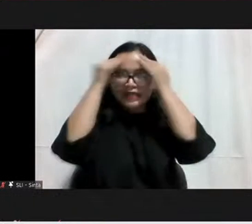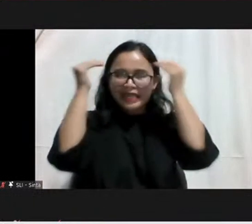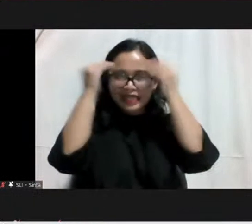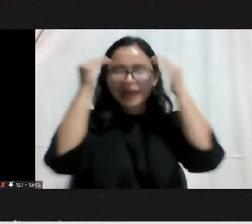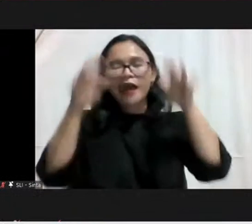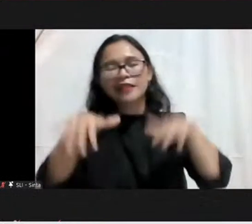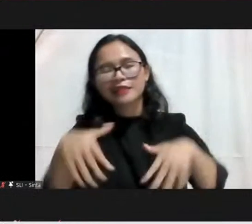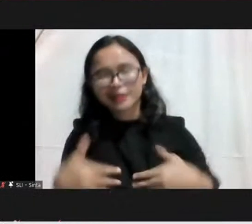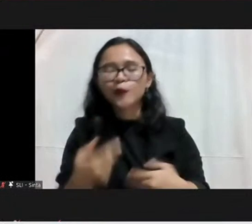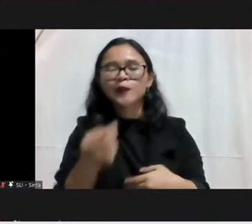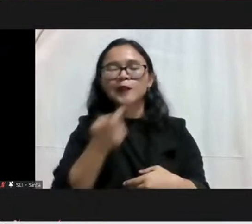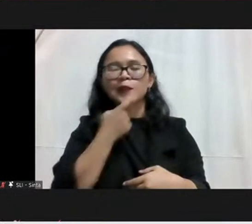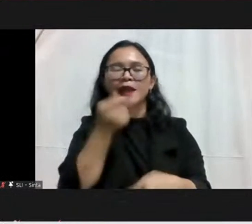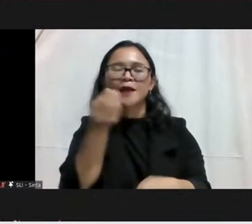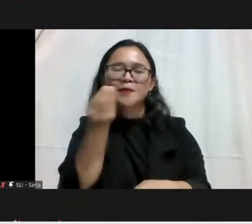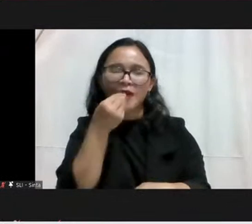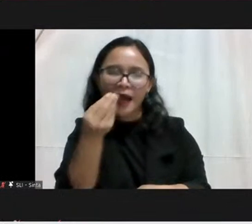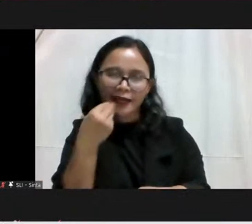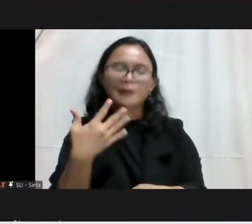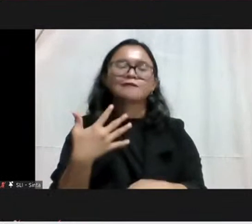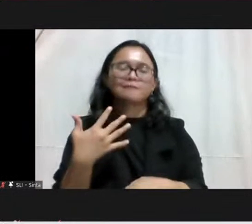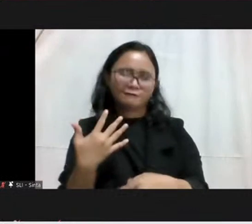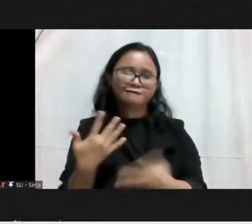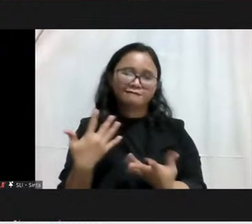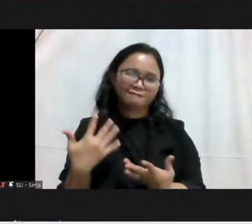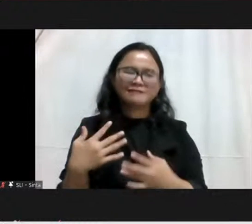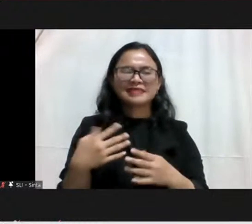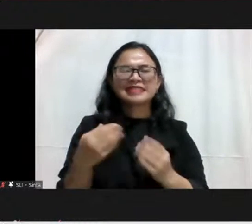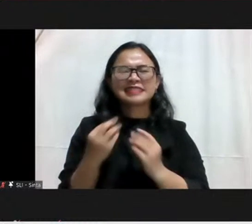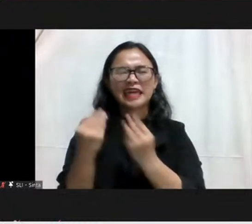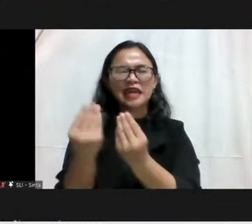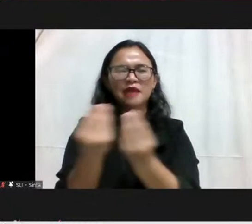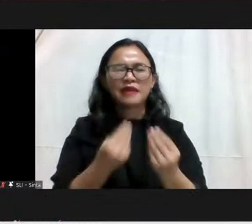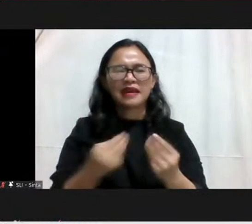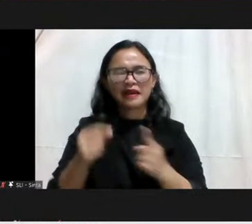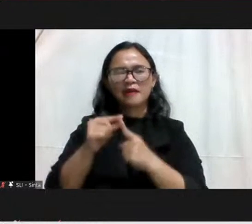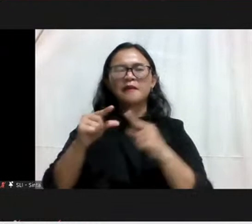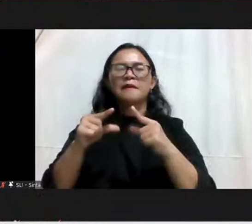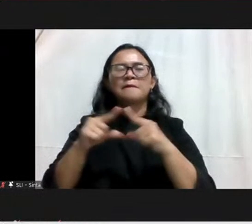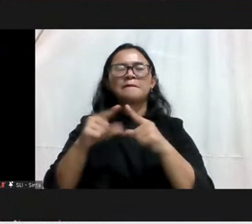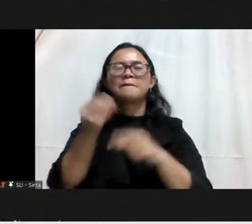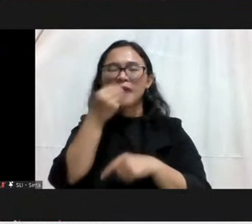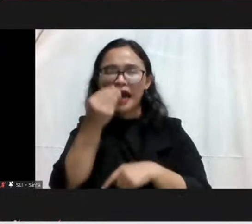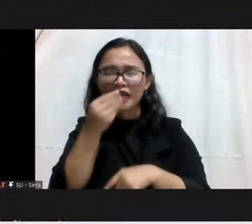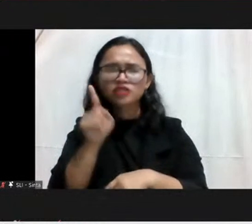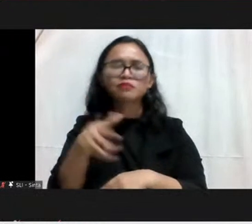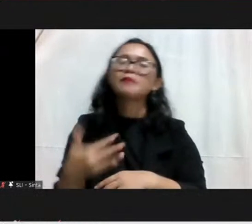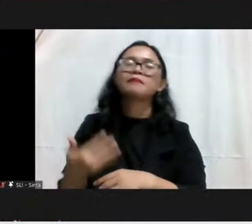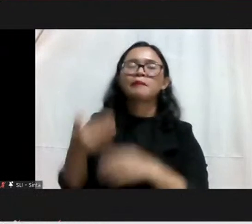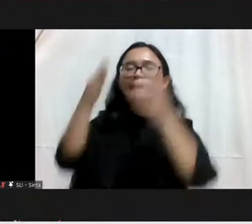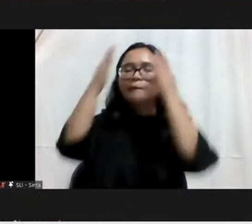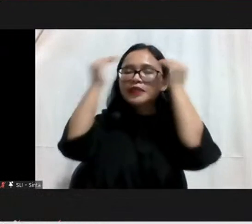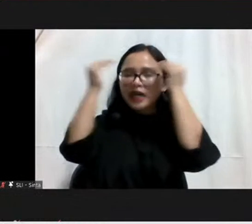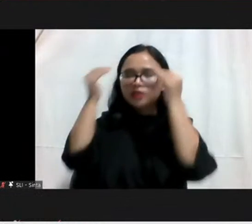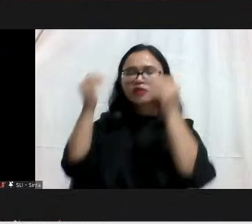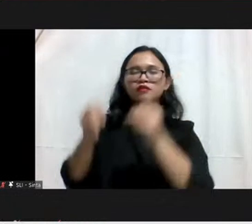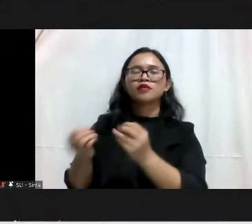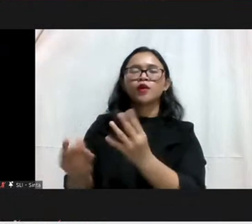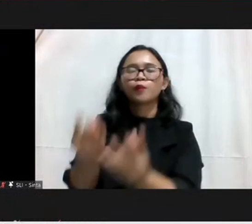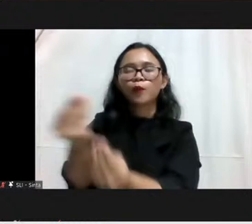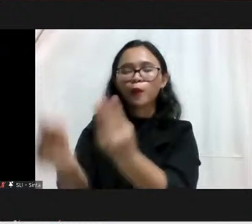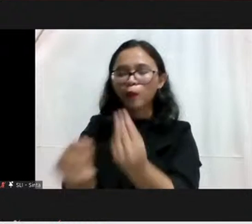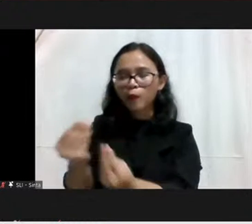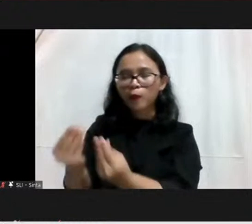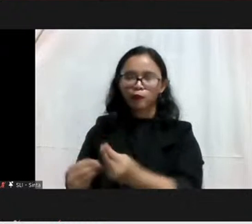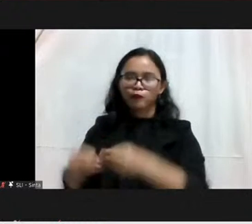ya utamanya juga perberasan jadi malah tumbuh gitu ya karena petani bertanam terus terus kemudian apa sebagai bagian